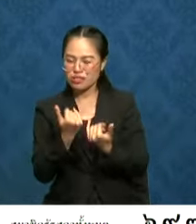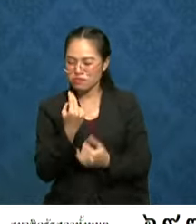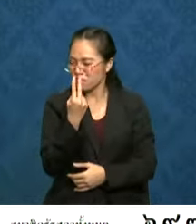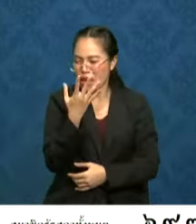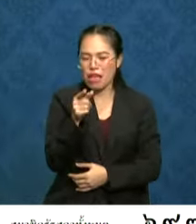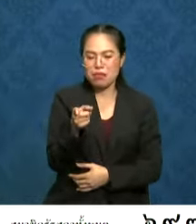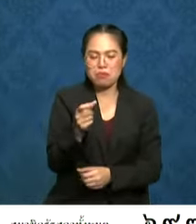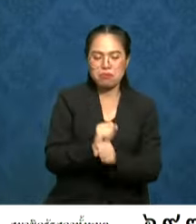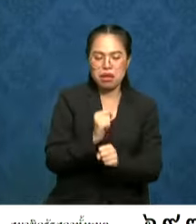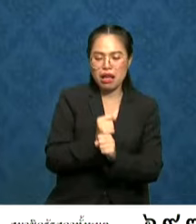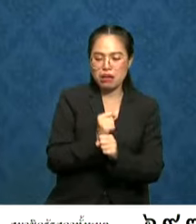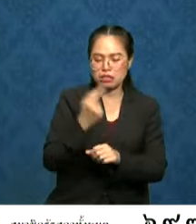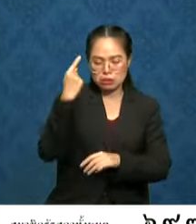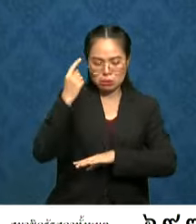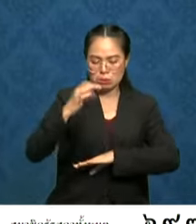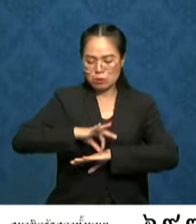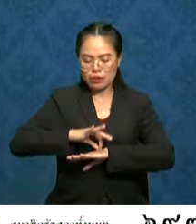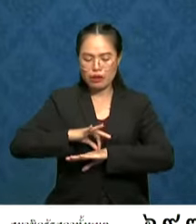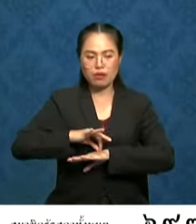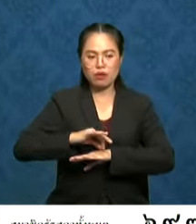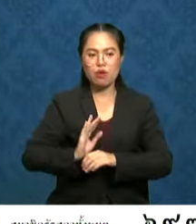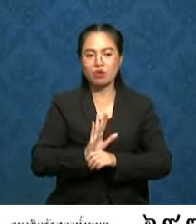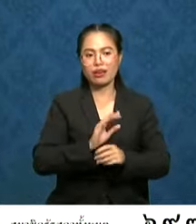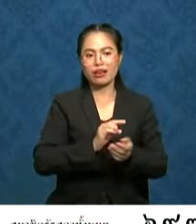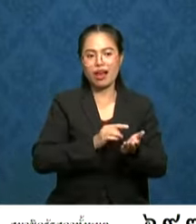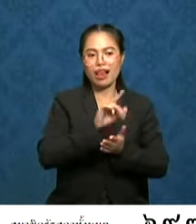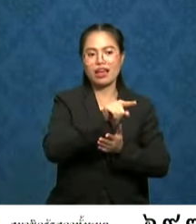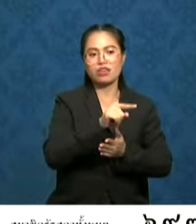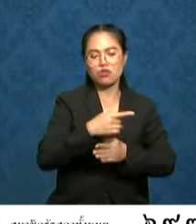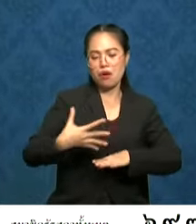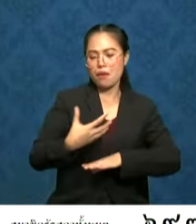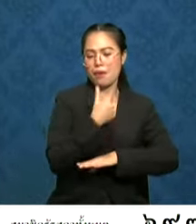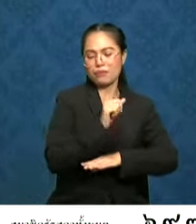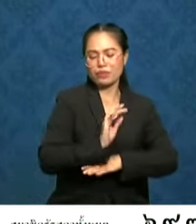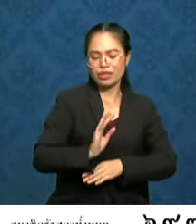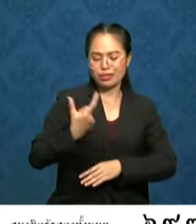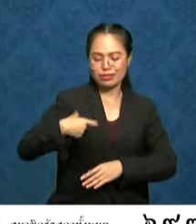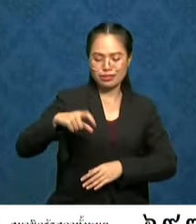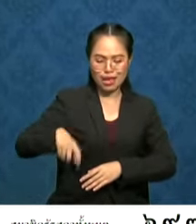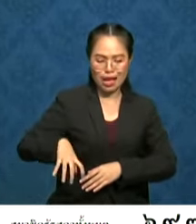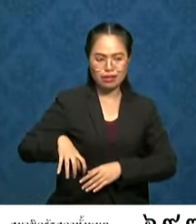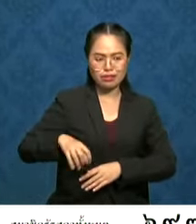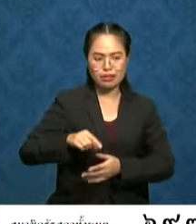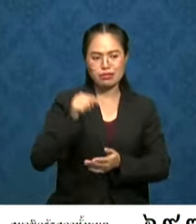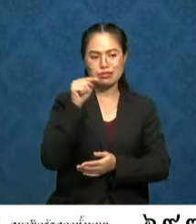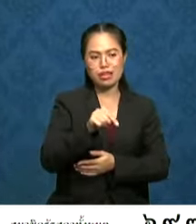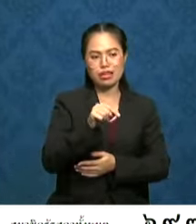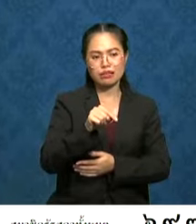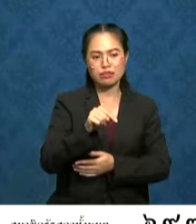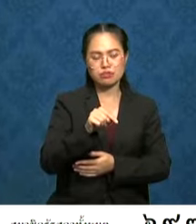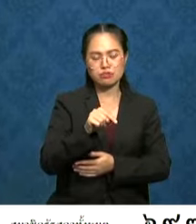ทางการเมืองและการถอดถอนรัฐบาลออกจากอำนาจแบบที่คาดเดาไม่ได้